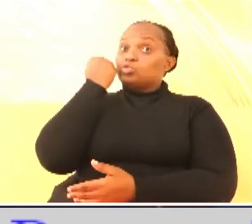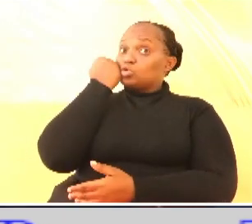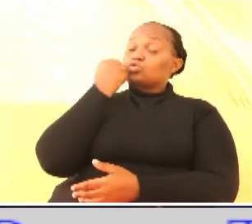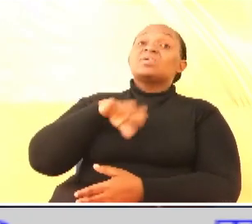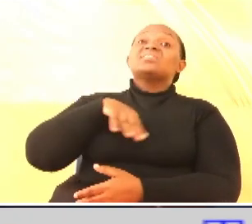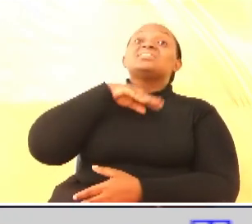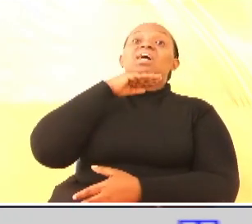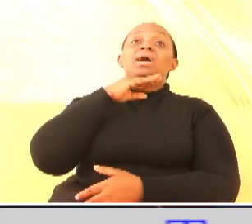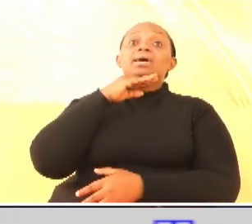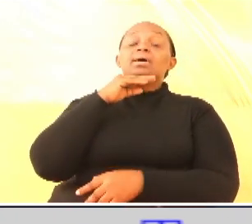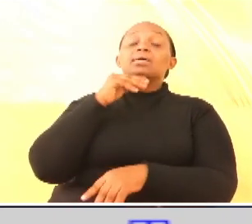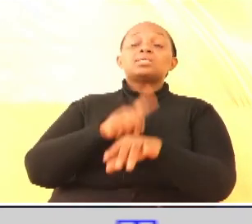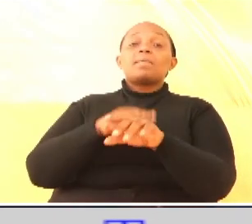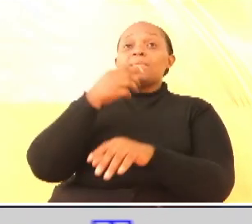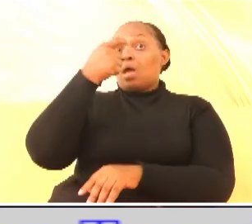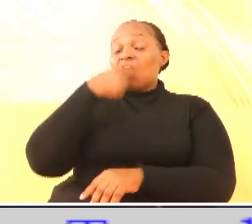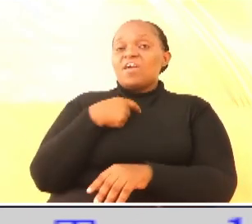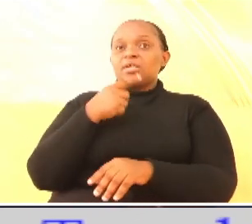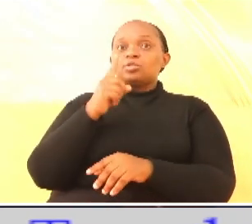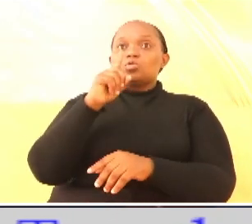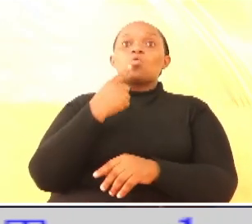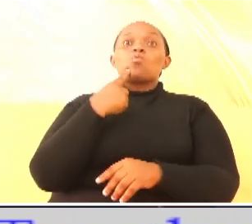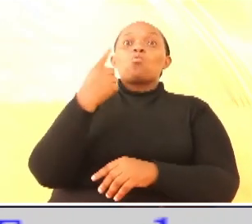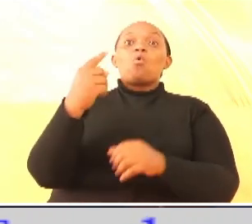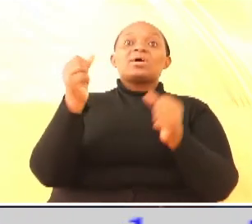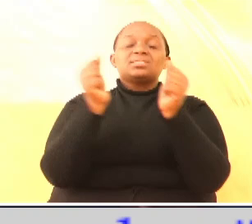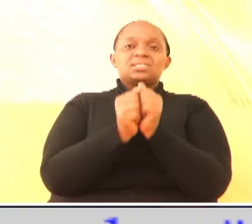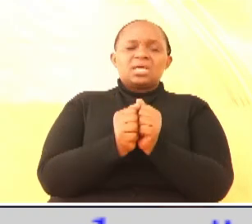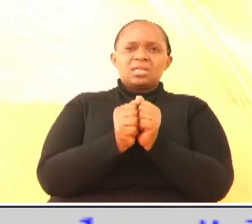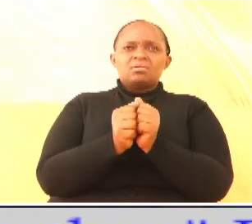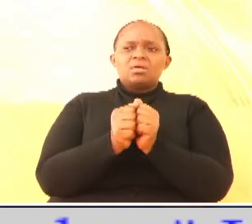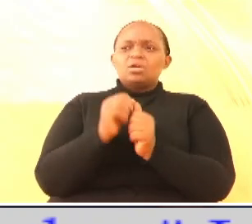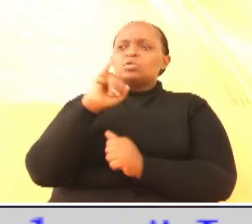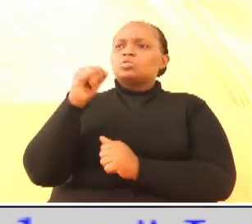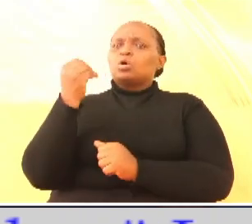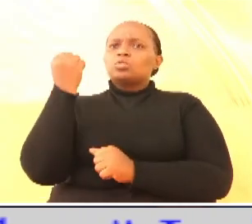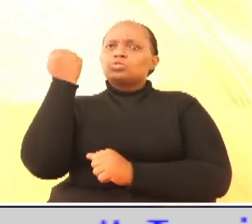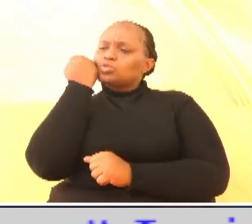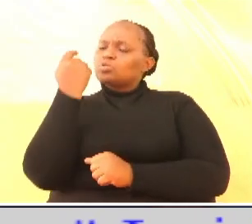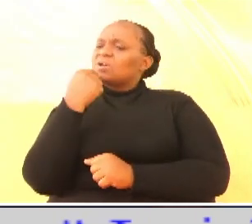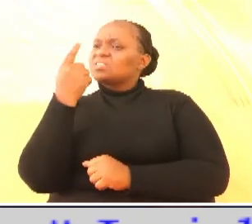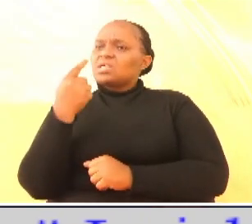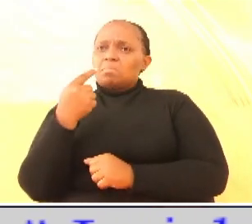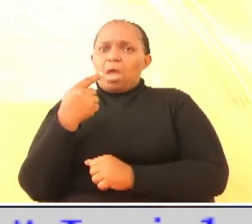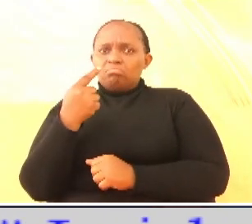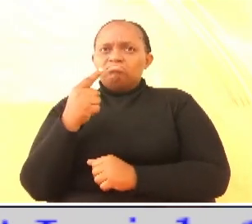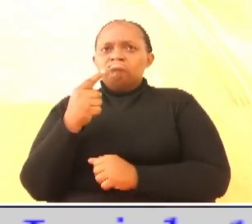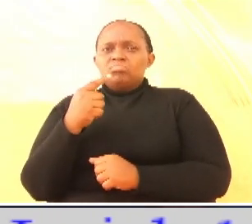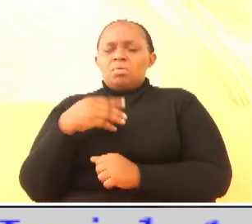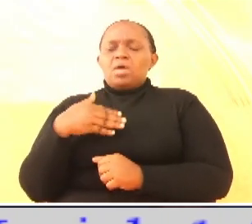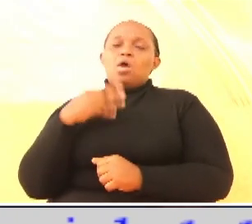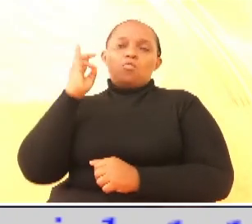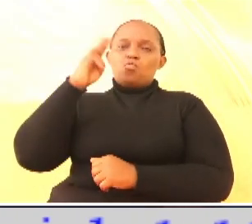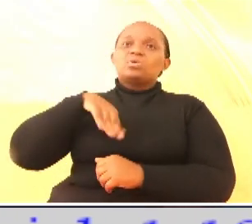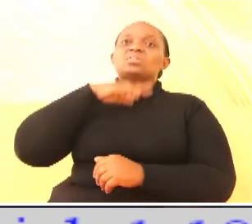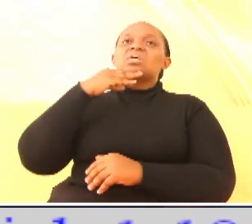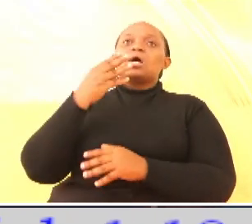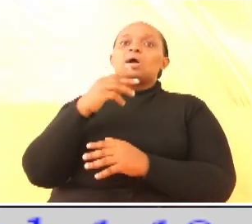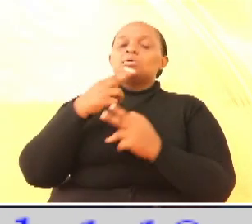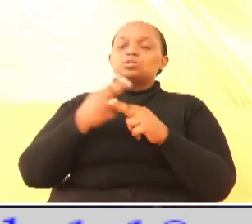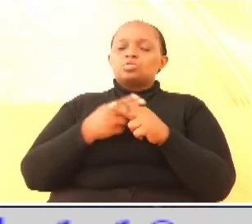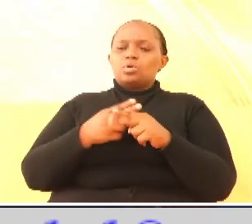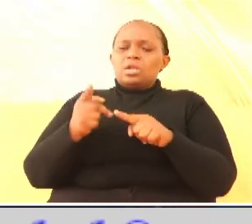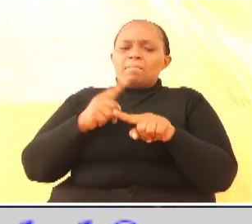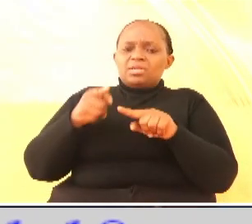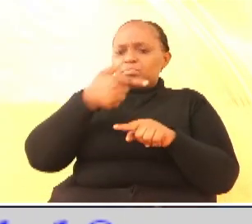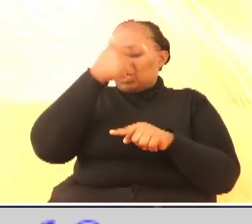na miaka 110. Sasa akawaambia ya kwamba mimi sasa ninaenda. Lakini mimi vile nawajua, kwa sababu nilianza na nyinyi safari